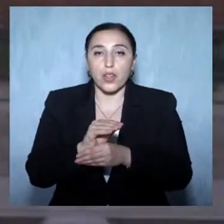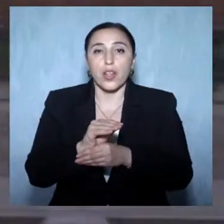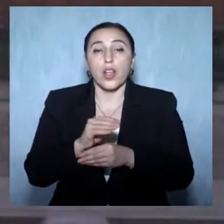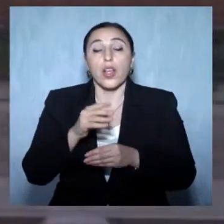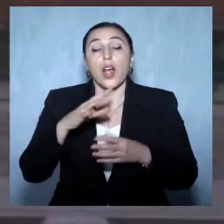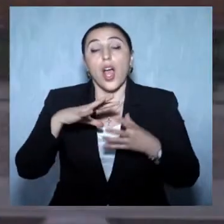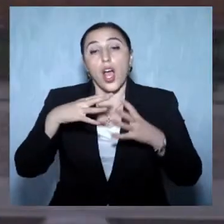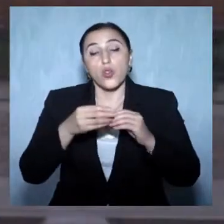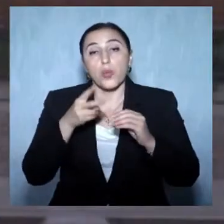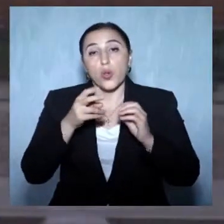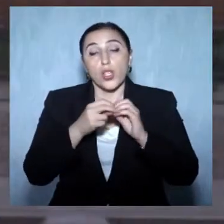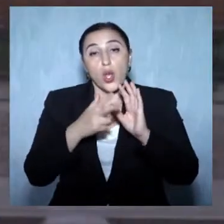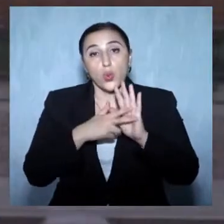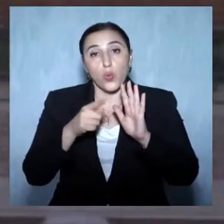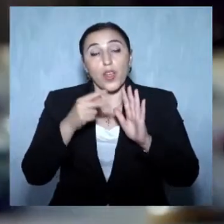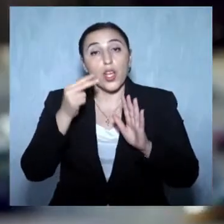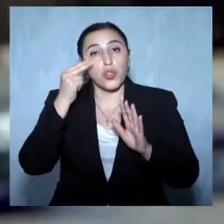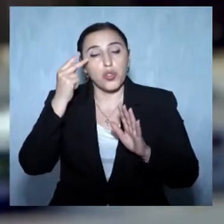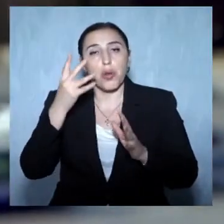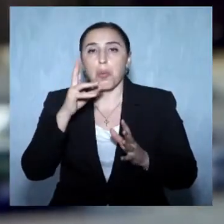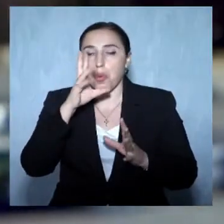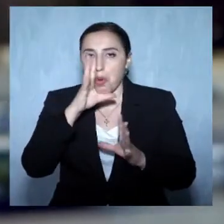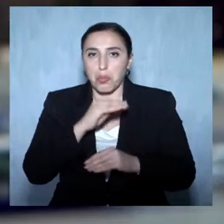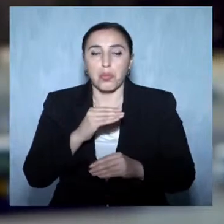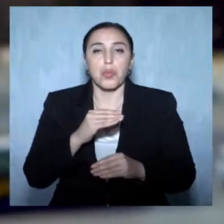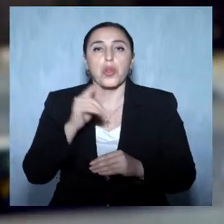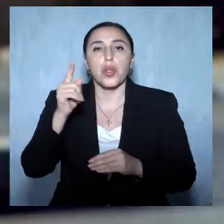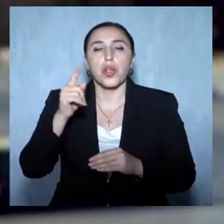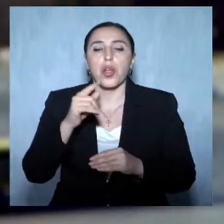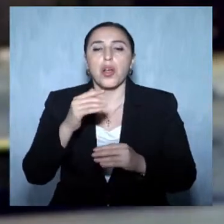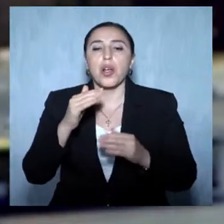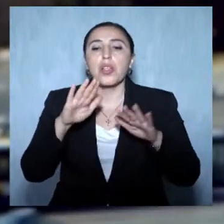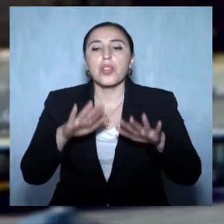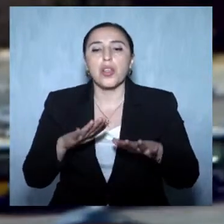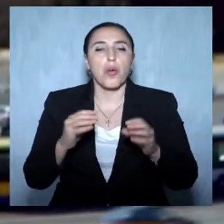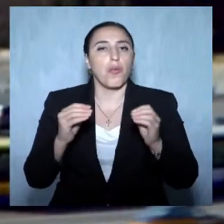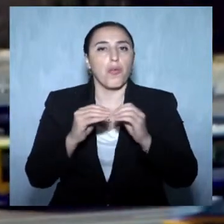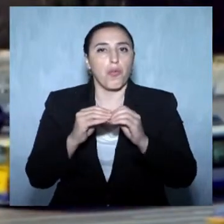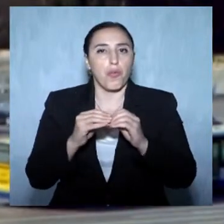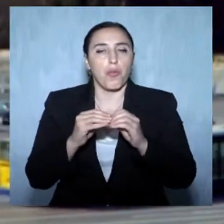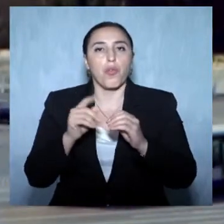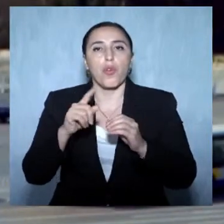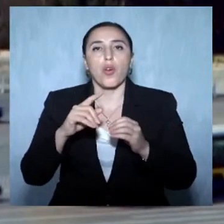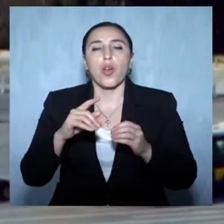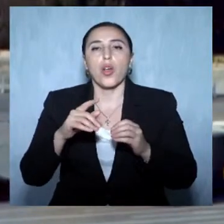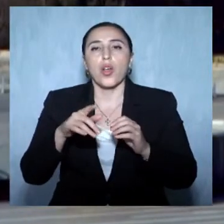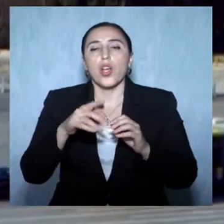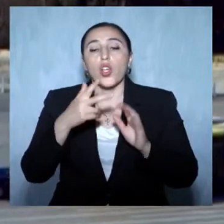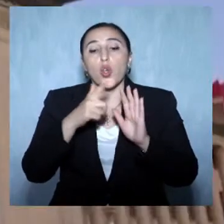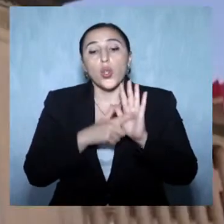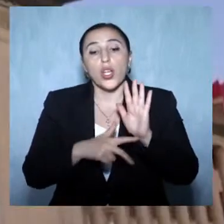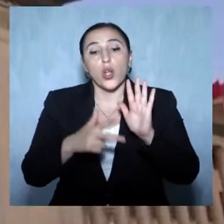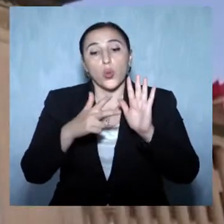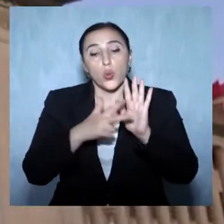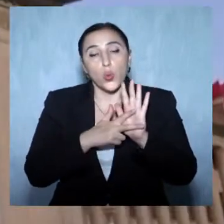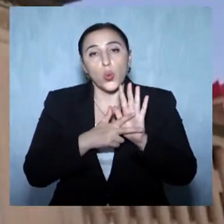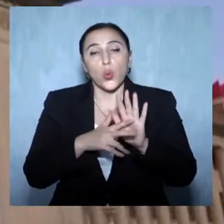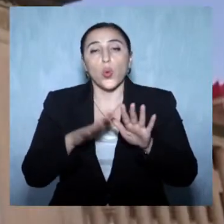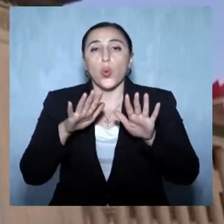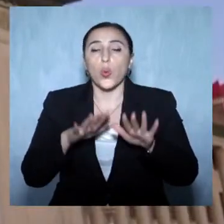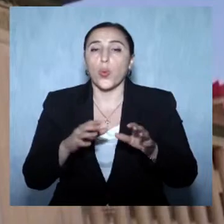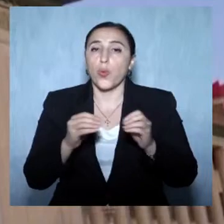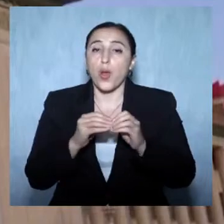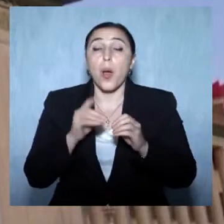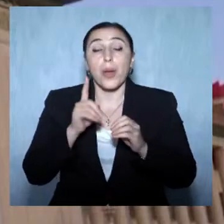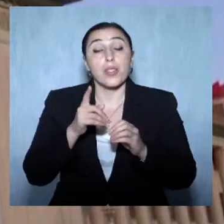2018-ին չինաստանին հաջողվել է պահպաննել իր դիրքերը վարկանիշայնաղությակի 78-որդ հորիզոնականում